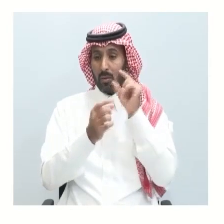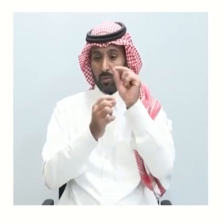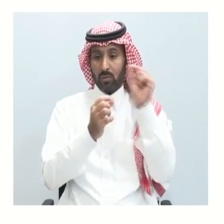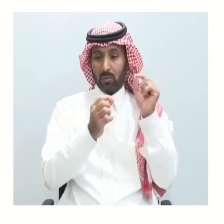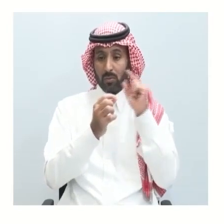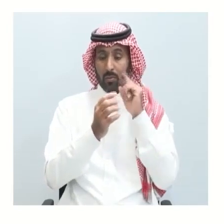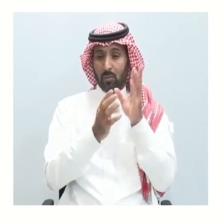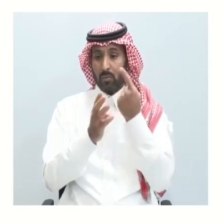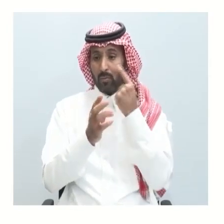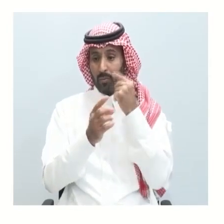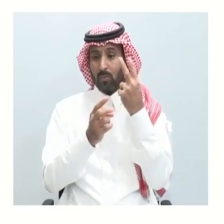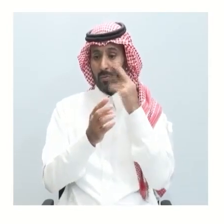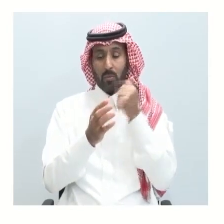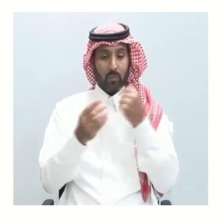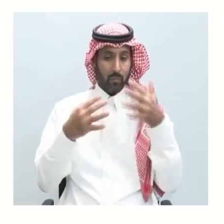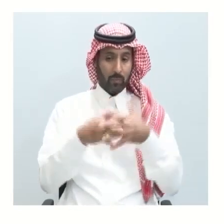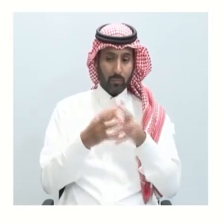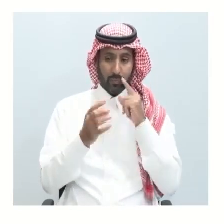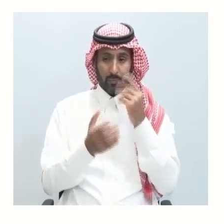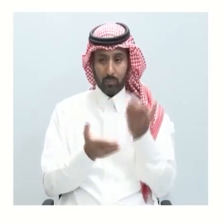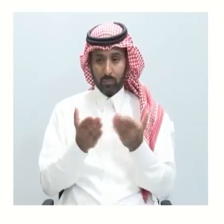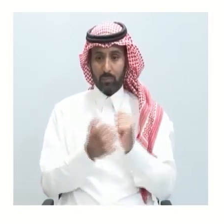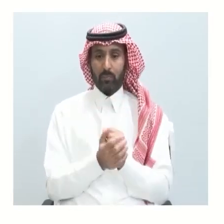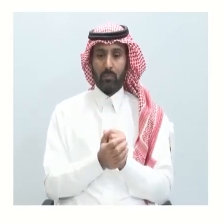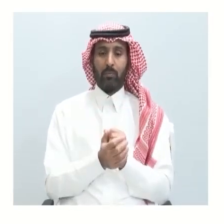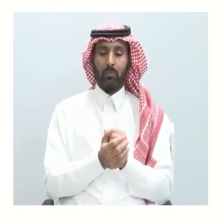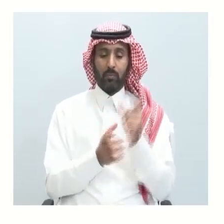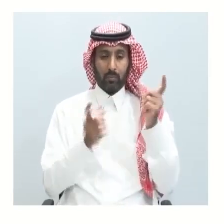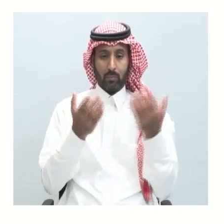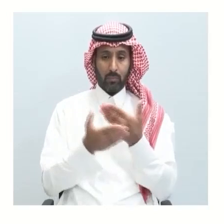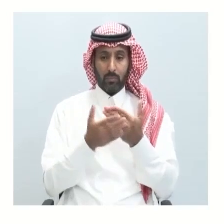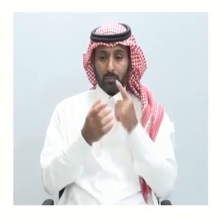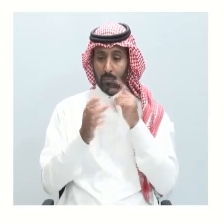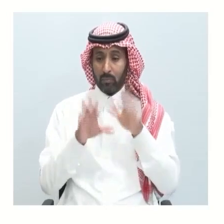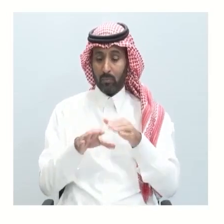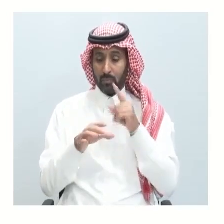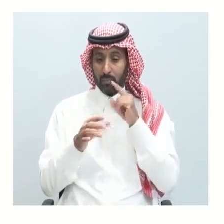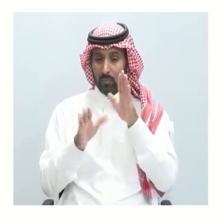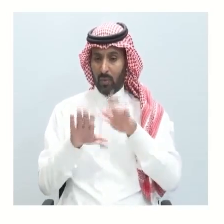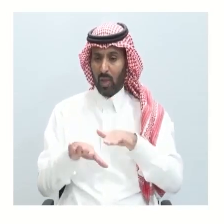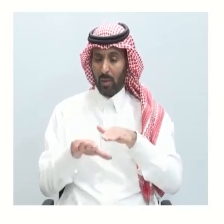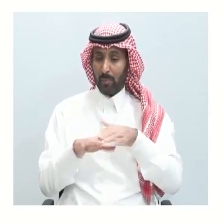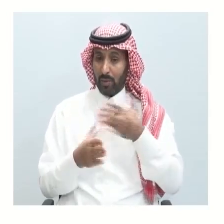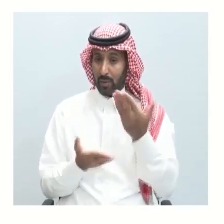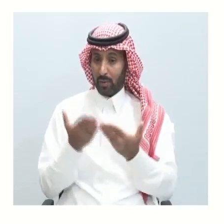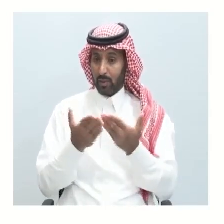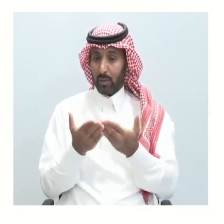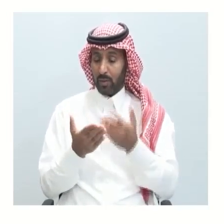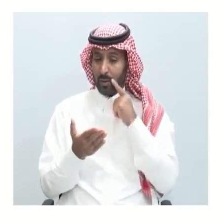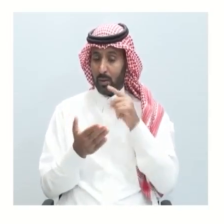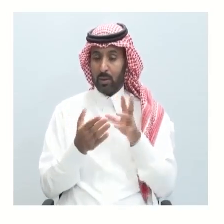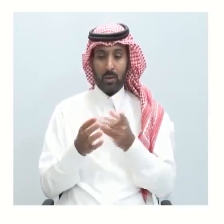تكون في حالة ثنائية لا علاقة لها بالمعاملات. ثابت الاتزان هذا من خلال التجارب أوضحوا أنه